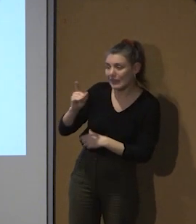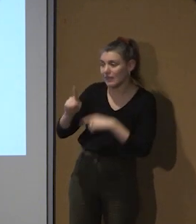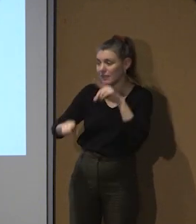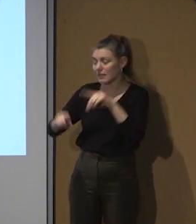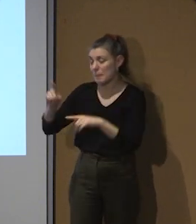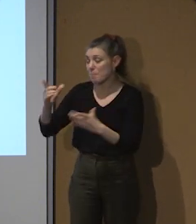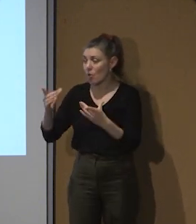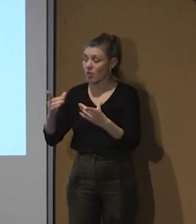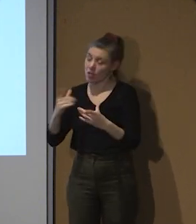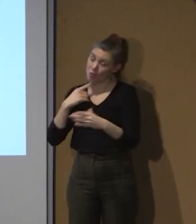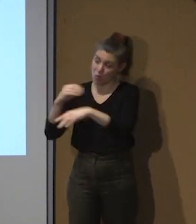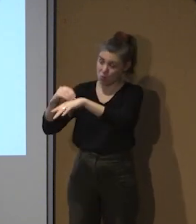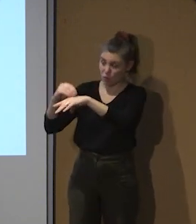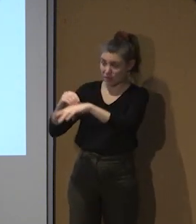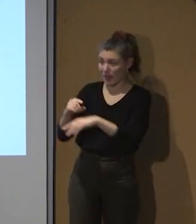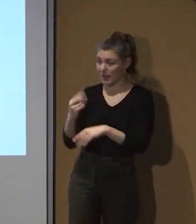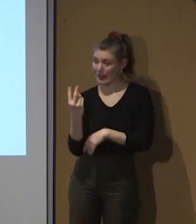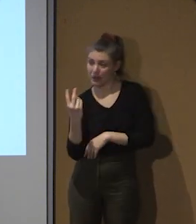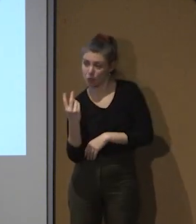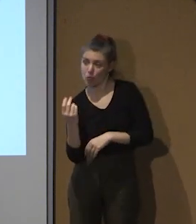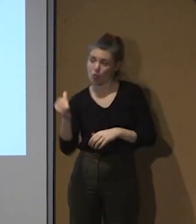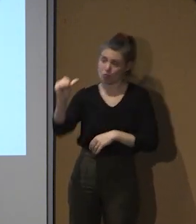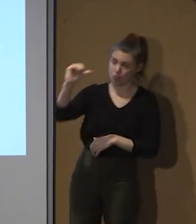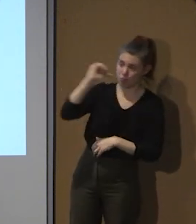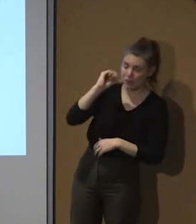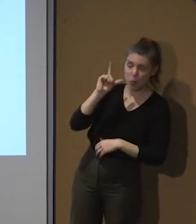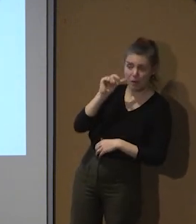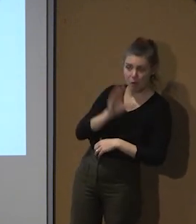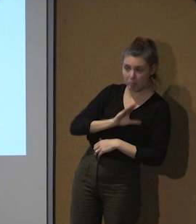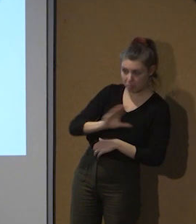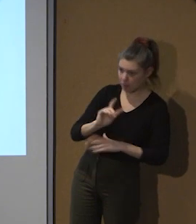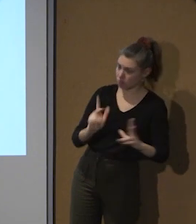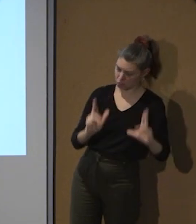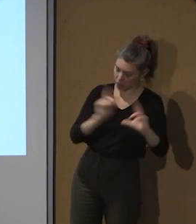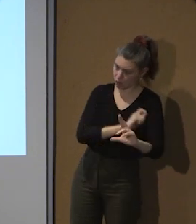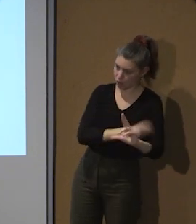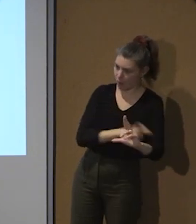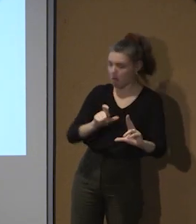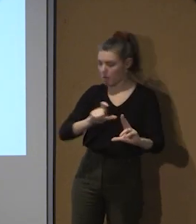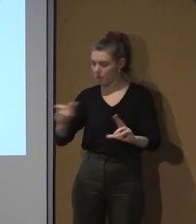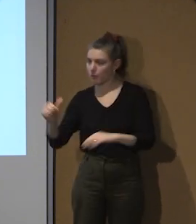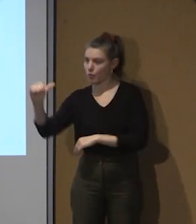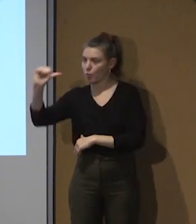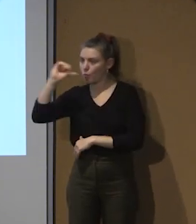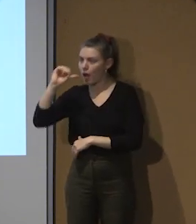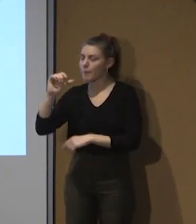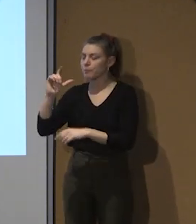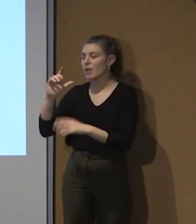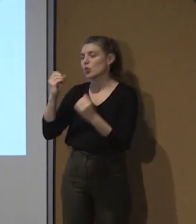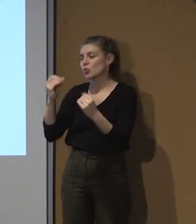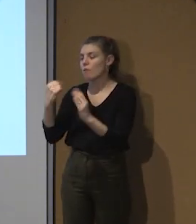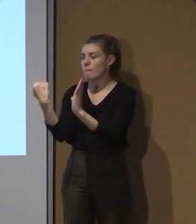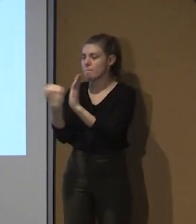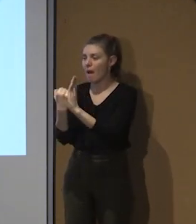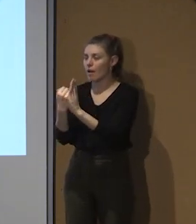entre justement la boisson d'effort qui a été consommée donc, pendant l'effort et une eau justement assez minérale du type ceinture pour refaire l'équilibre.